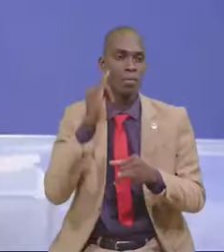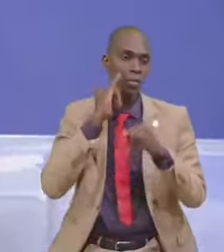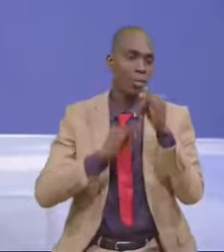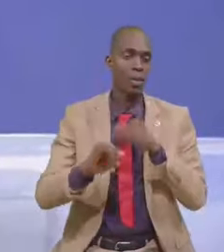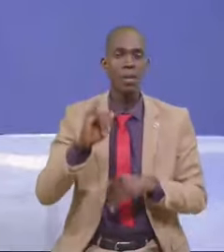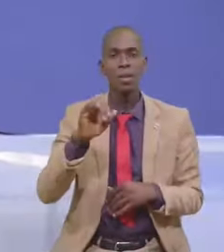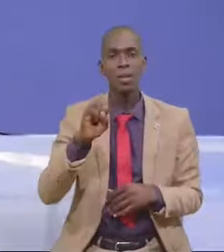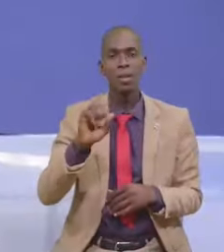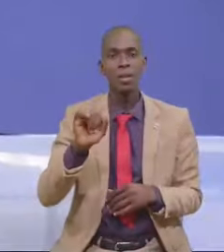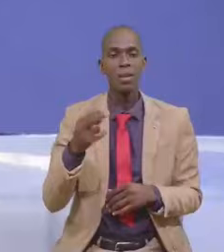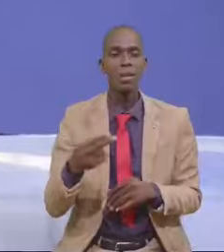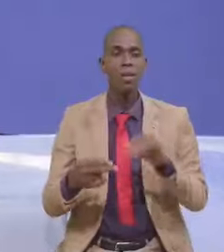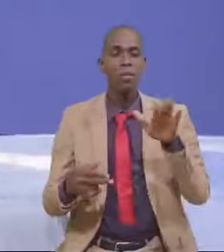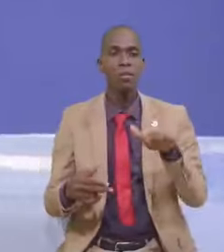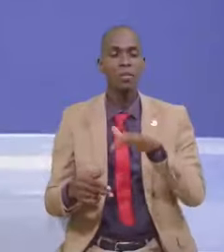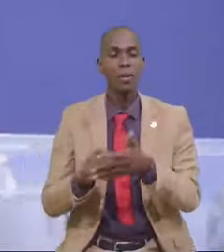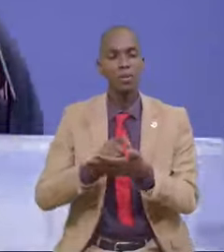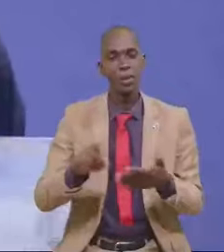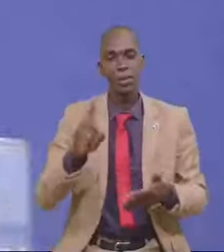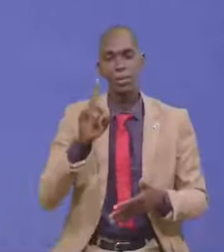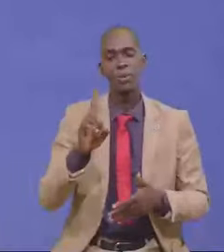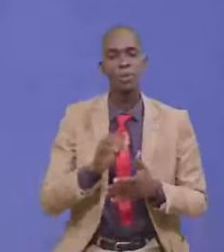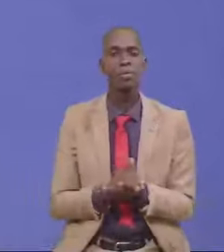Ésaïe 55, le verset 1.